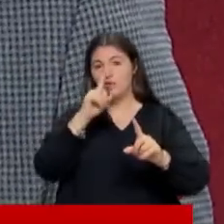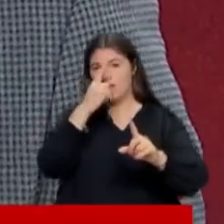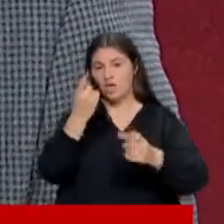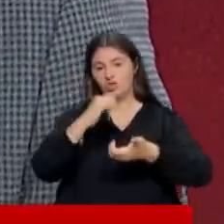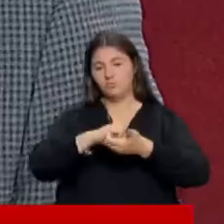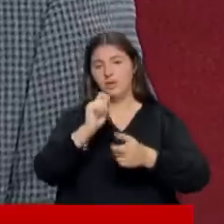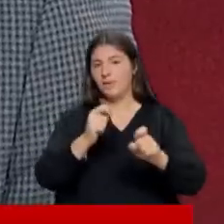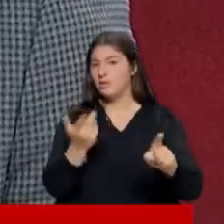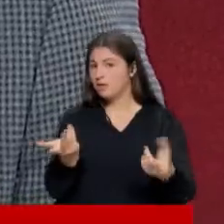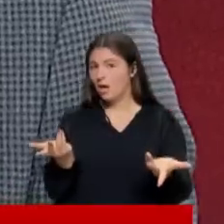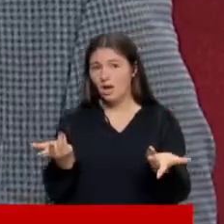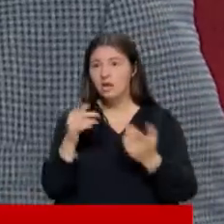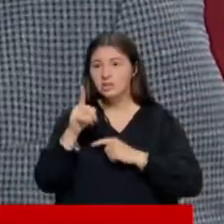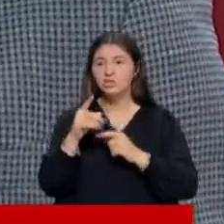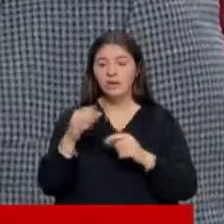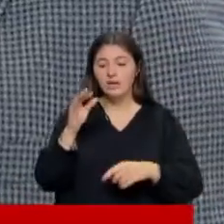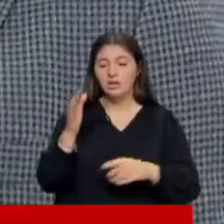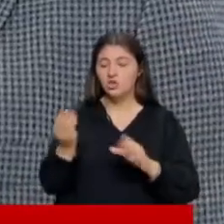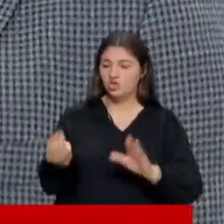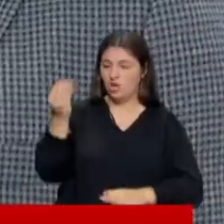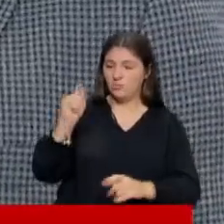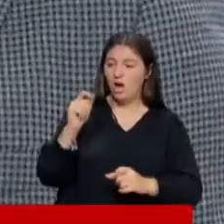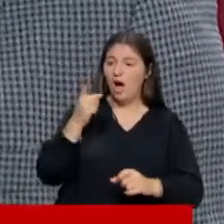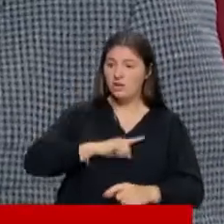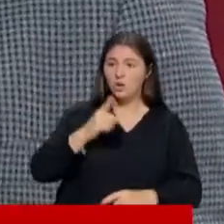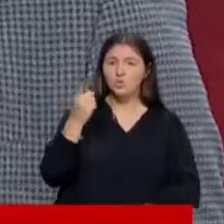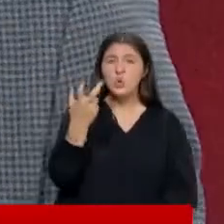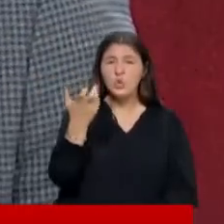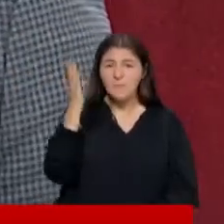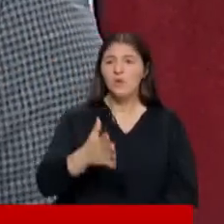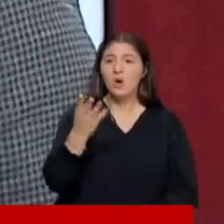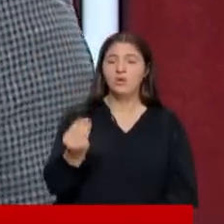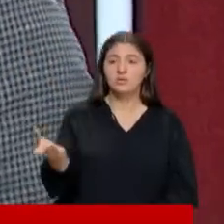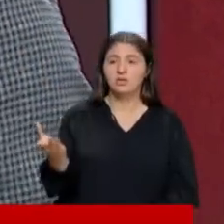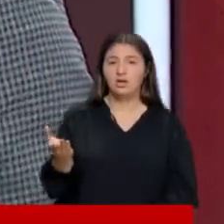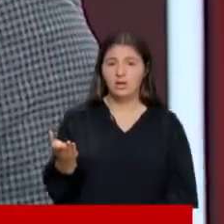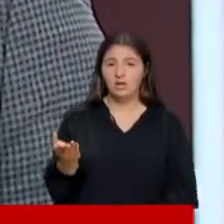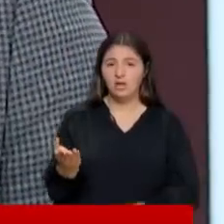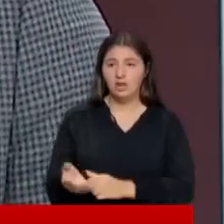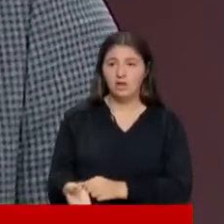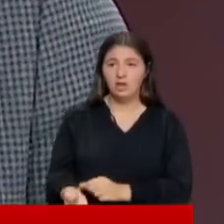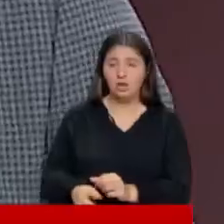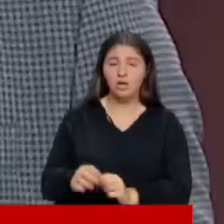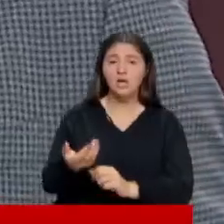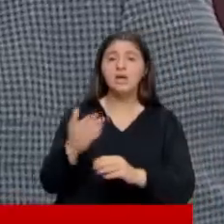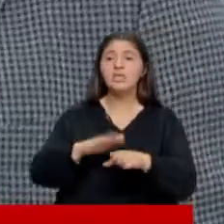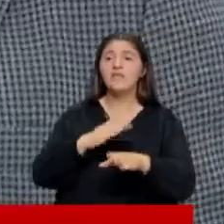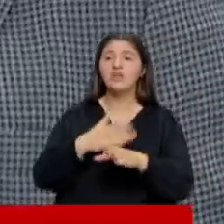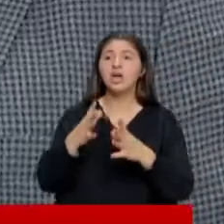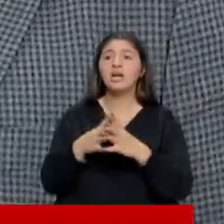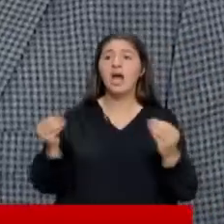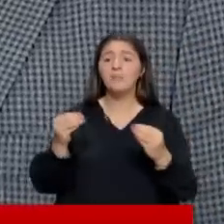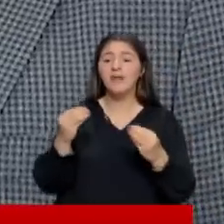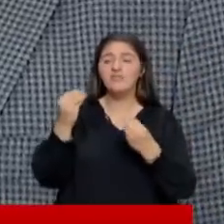Ankara'da işbirliği yaparsa sizin çıkaracağınız aday %3 bile olsa Mansur yavaş'ı